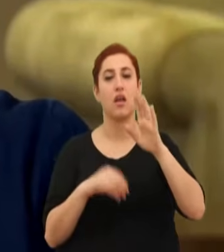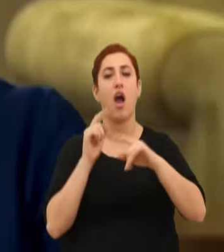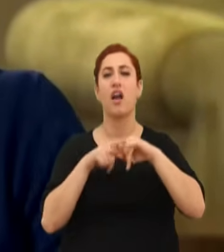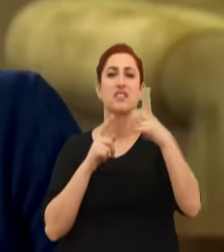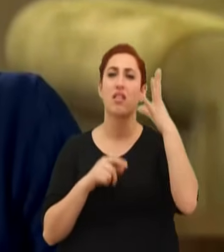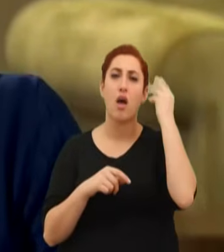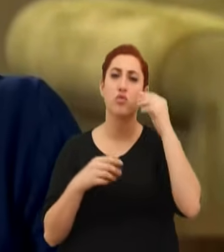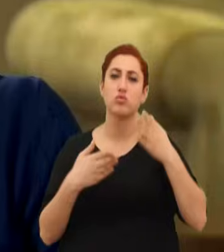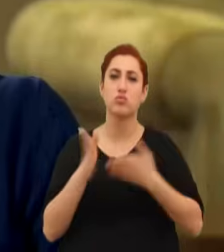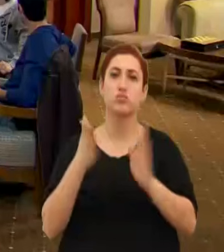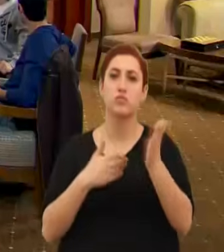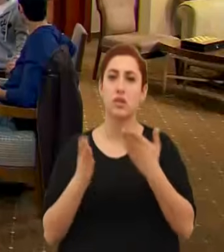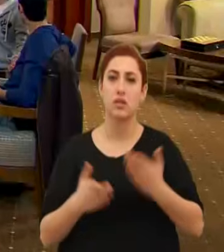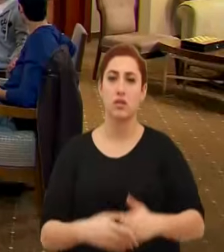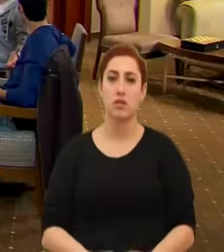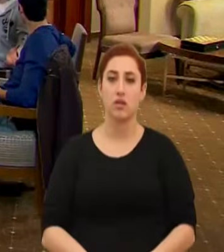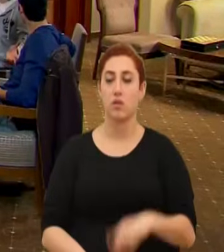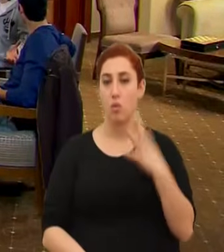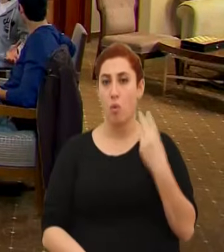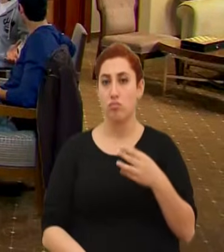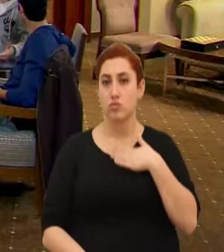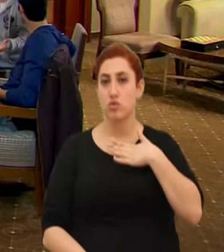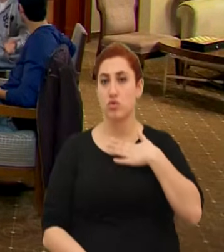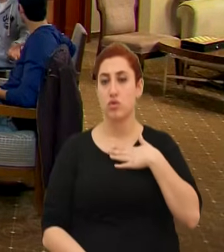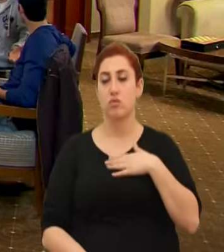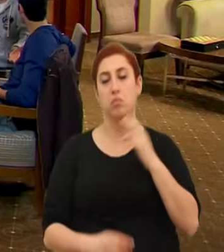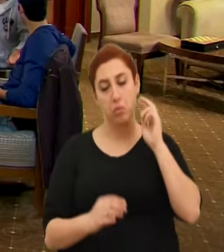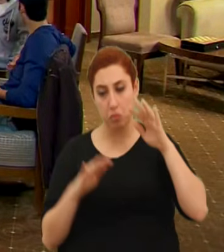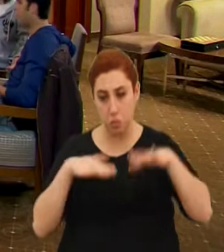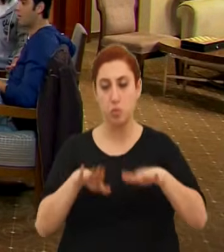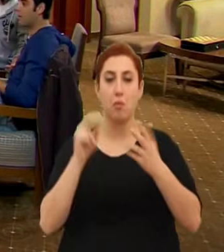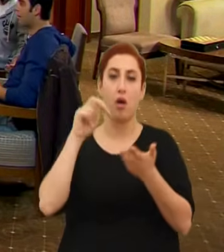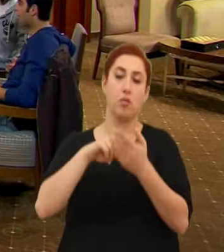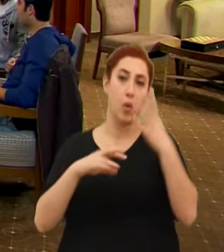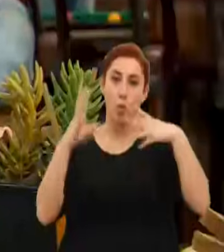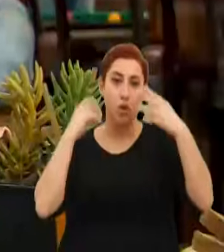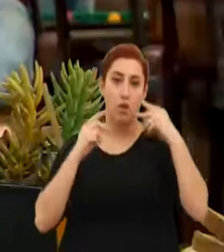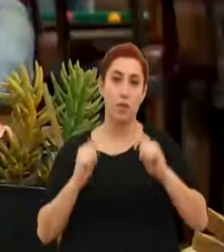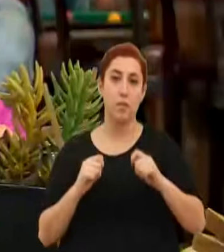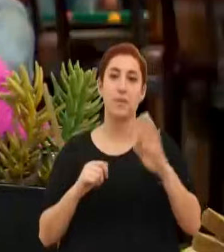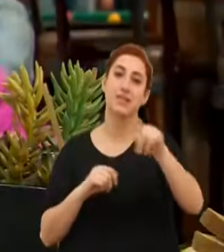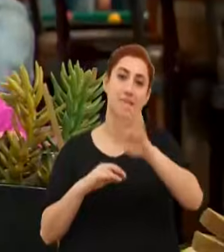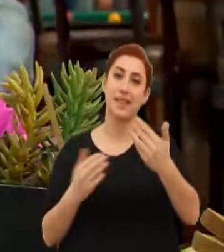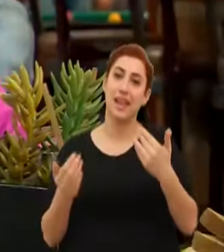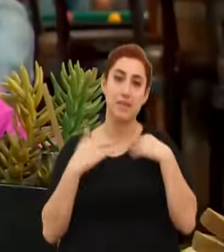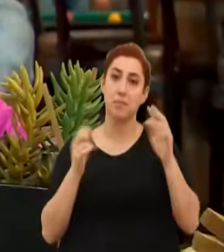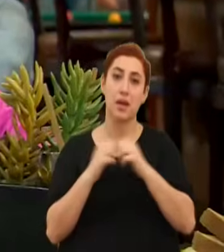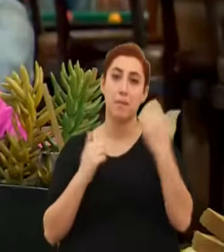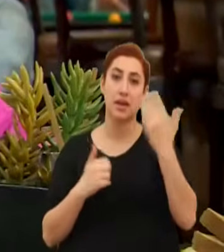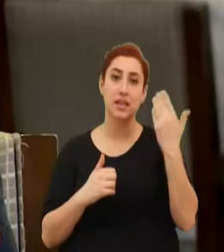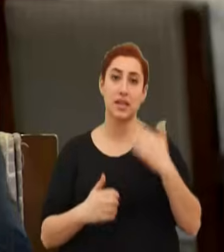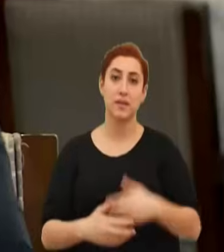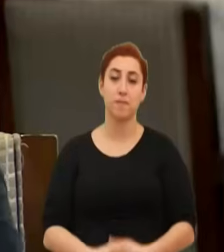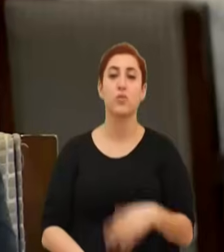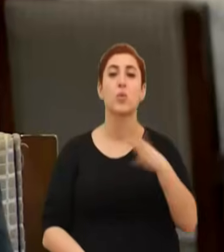Hakan sen ne anlarsın buz pateninden ya? Ne var canım? Düşe kalka öğrenirim. Ya siz de gelseniz hep beraber